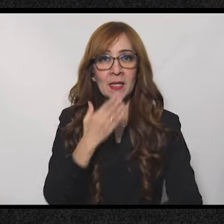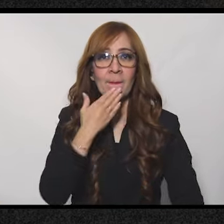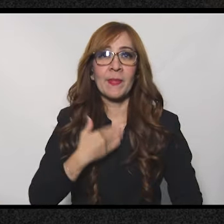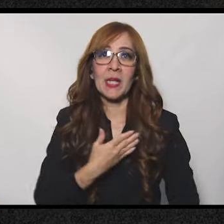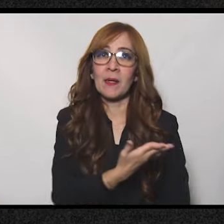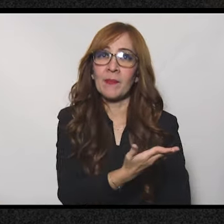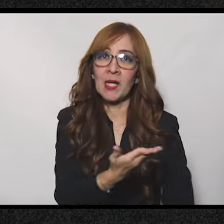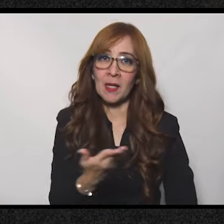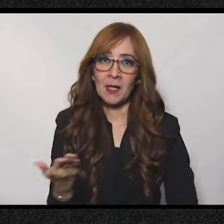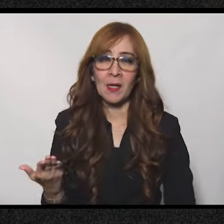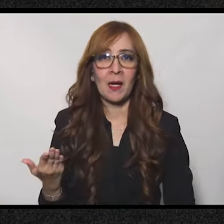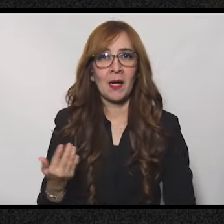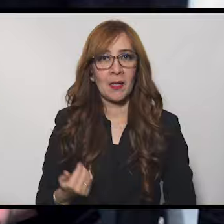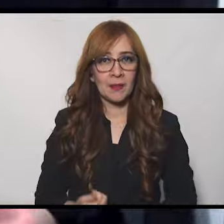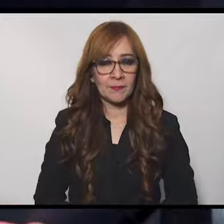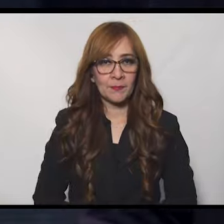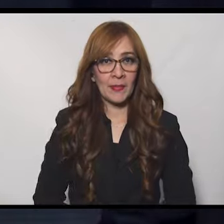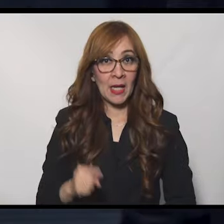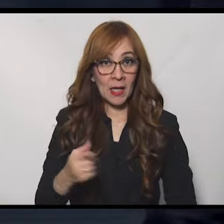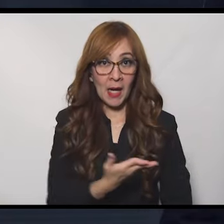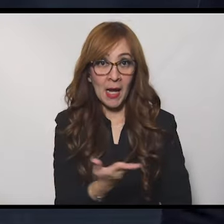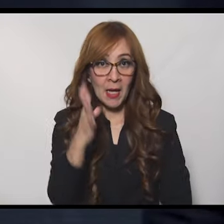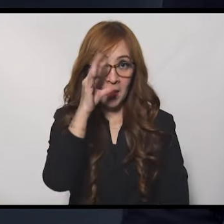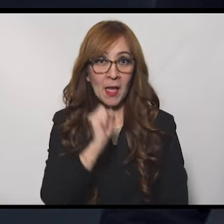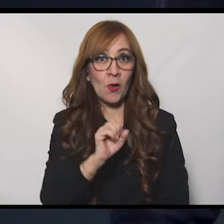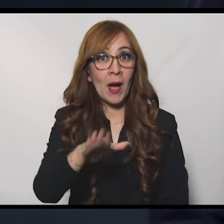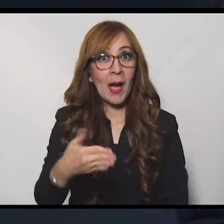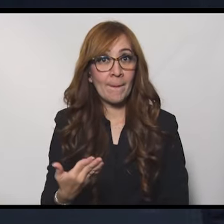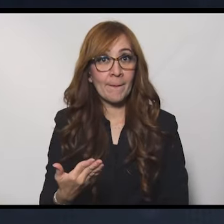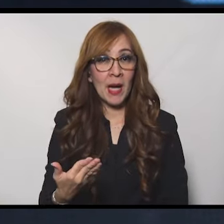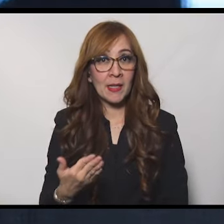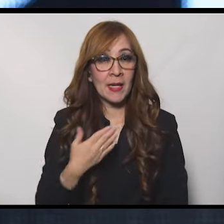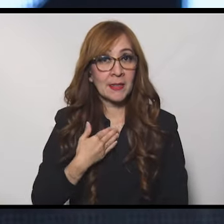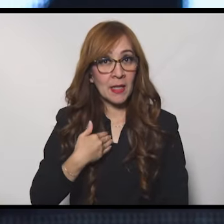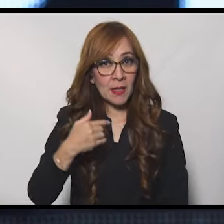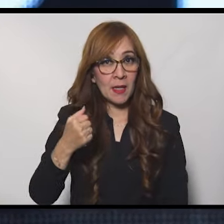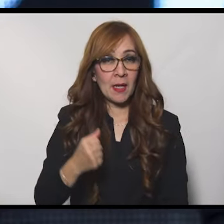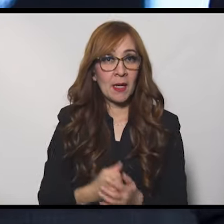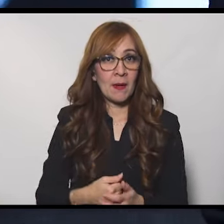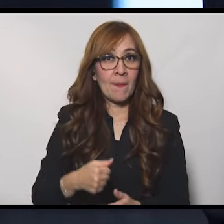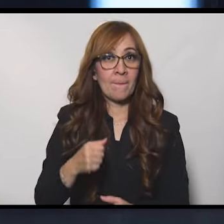mereka. You know what it means?